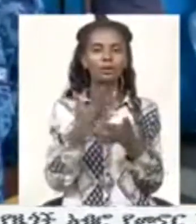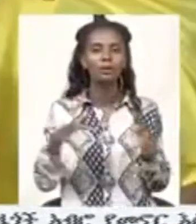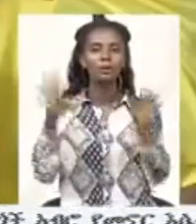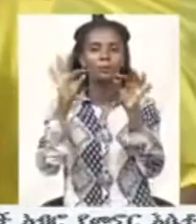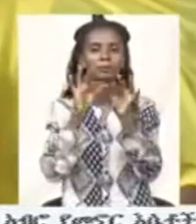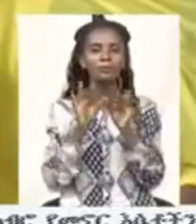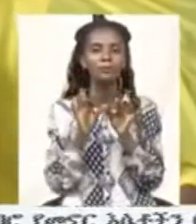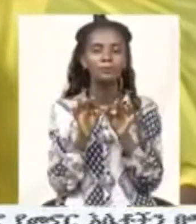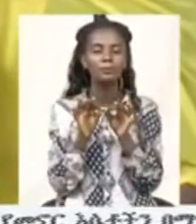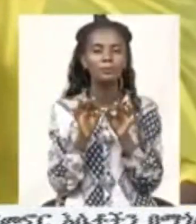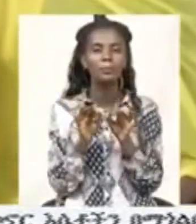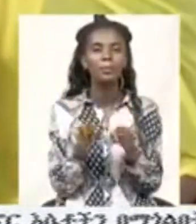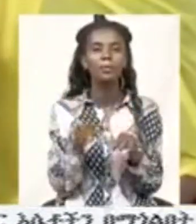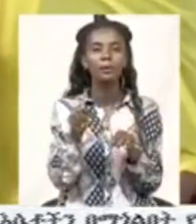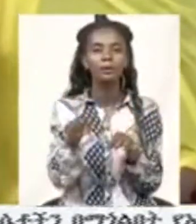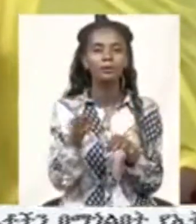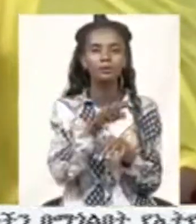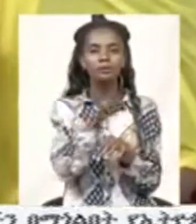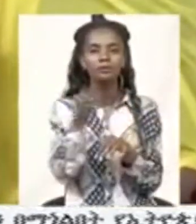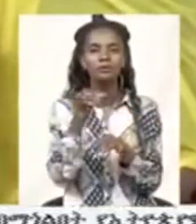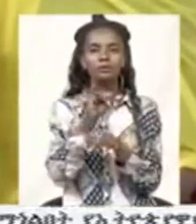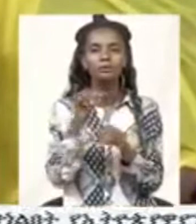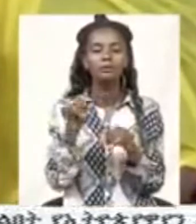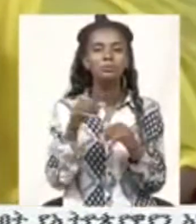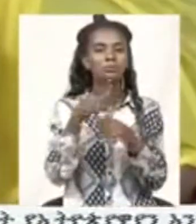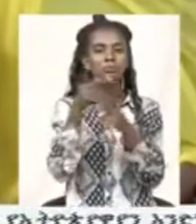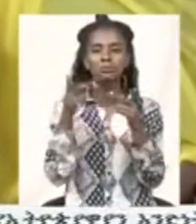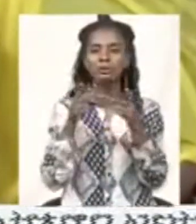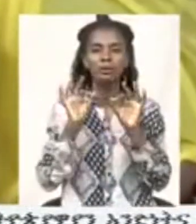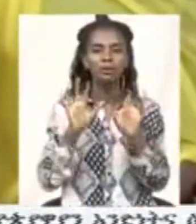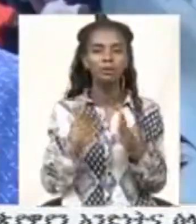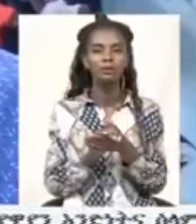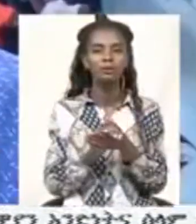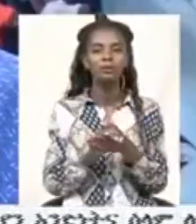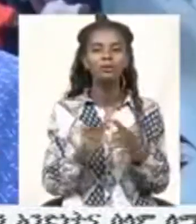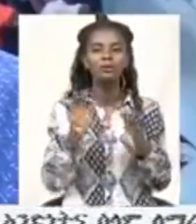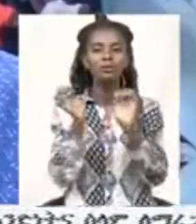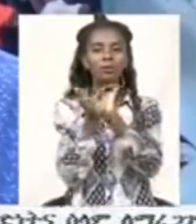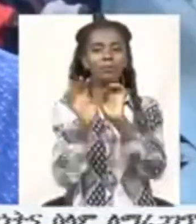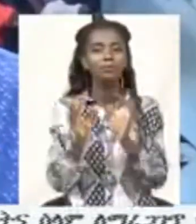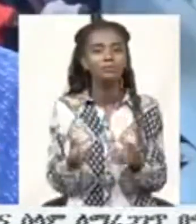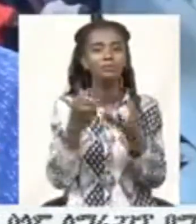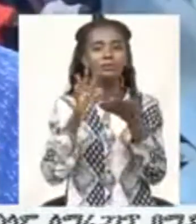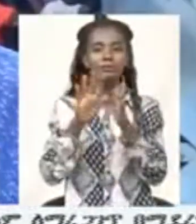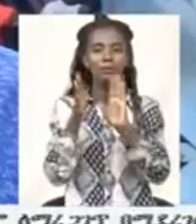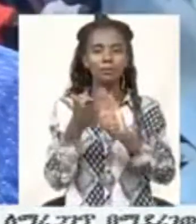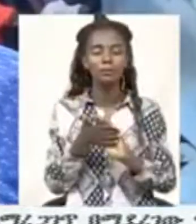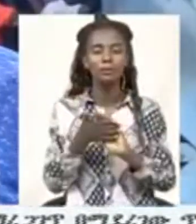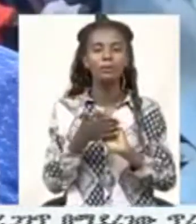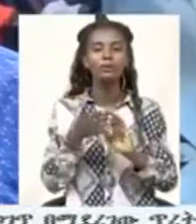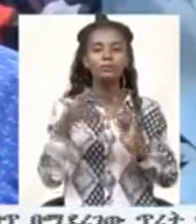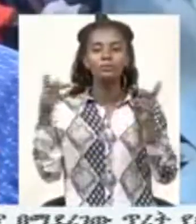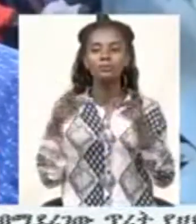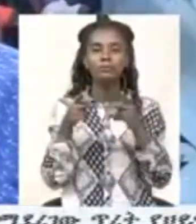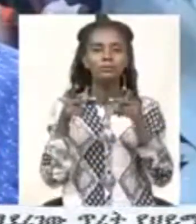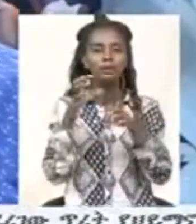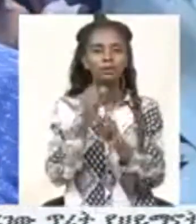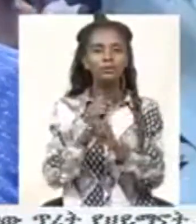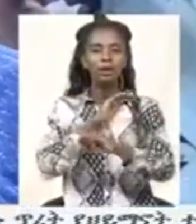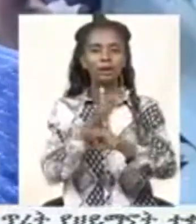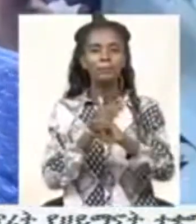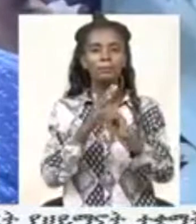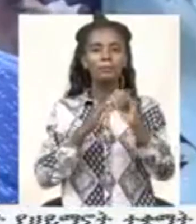ያው ግቢዋን እቹት እናንተ እንደምታያት ነች፣ ሌላ ግቢ የለም። ታራሚ ኦቨር ከመሆኑ የተነሳ በጣም ከግቢው ከመያዝ አቅሙ በላይ